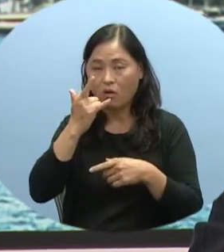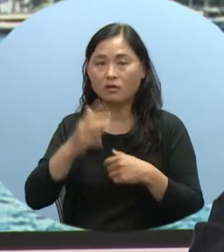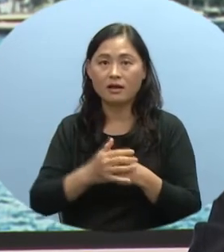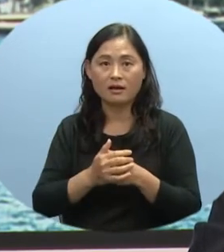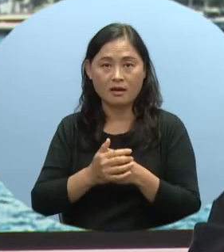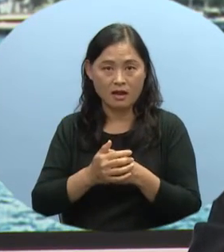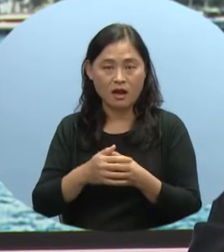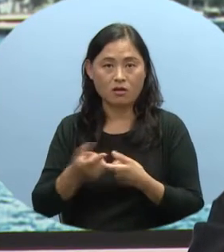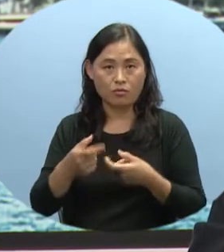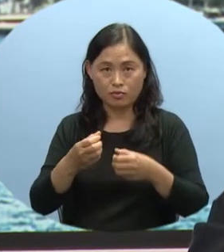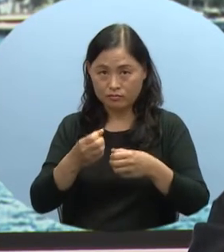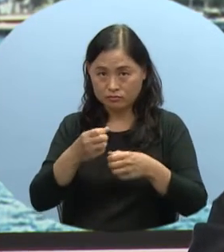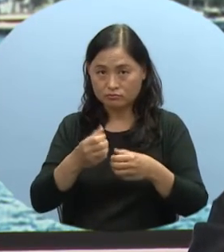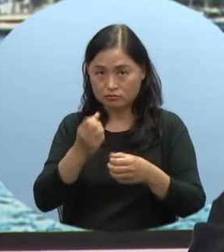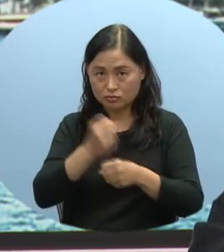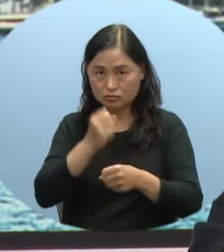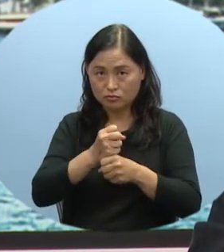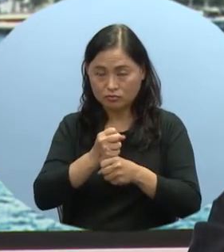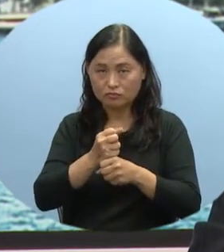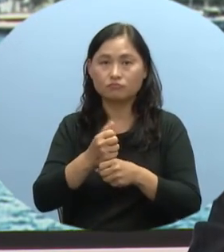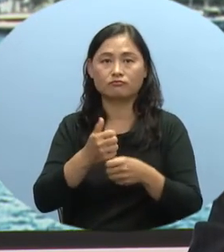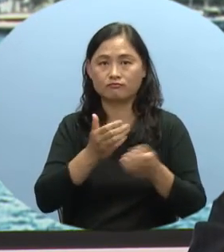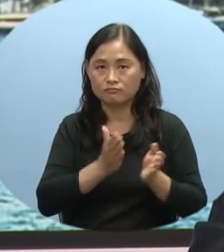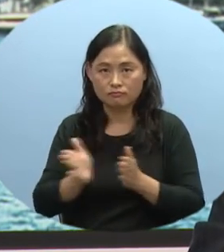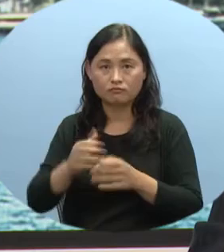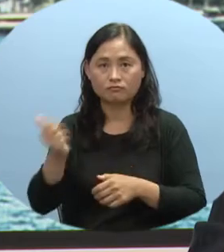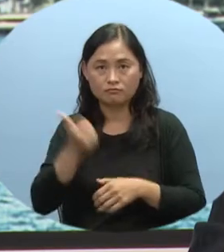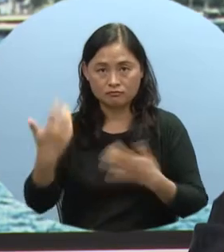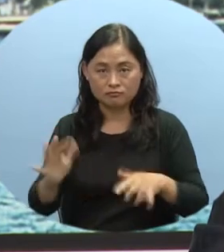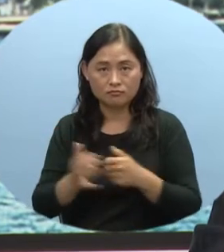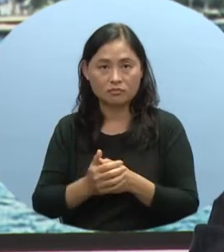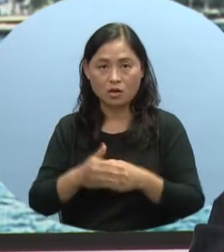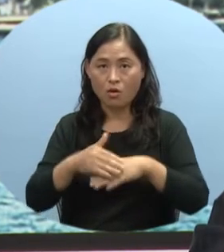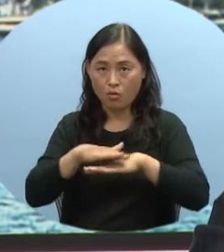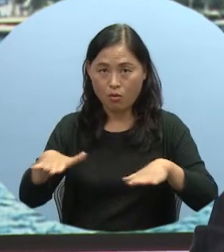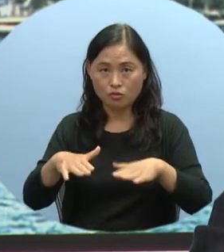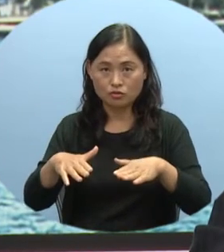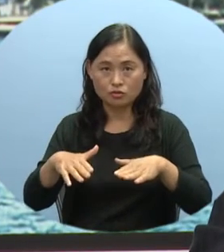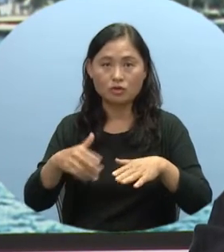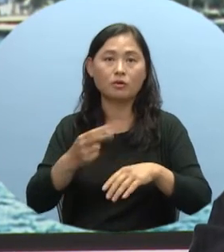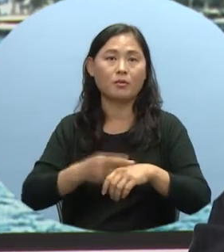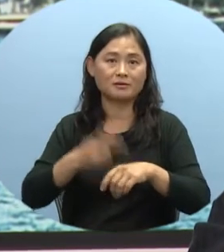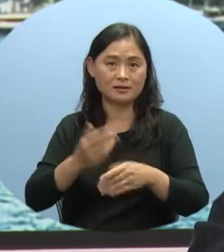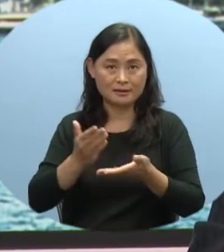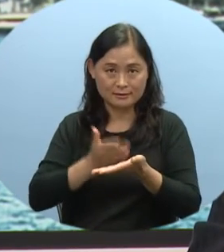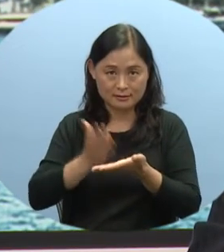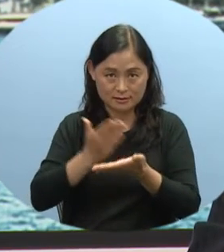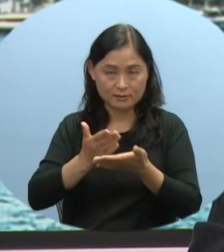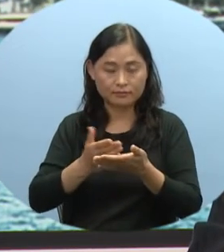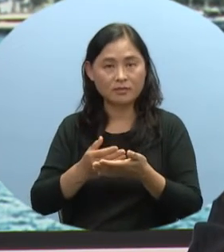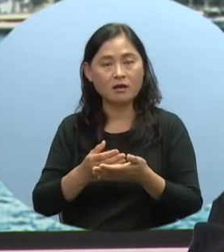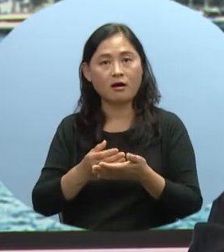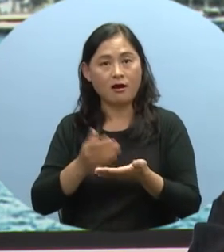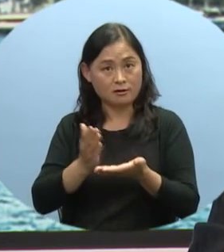咧，已經係完成咗佢哋嘅生產程序，並咧係喺進行安全同埋品質嘅測試。視乎咧有關